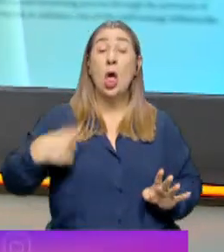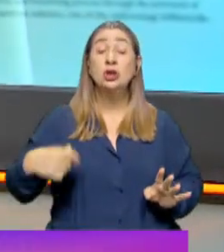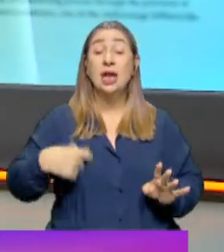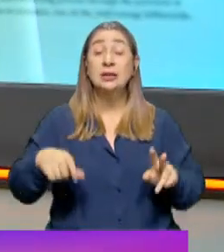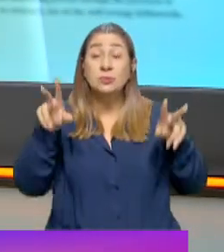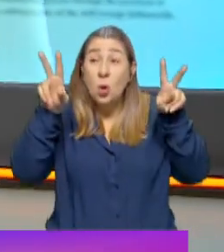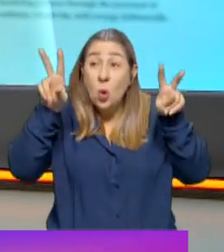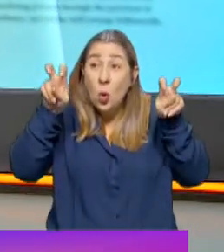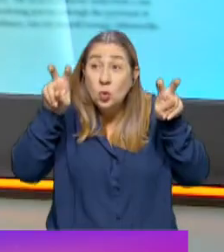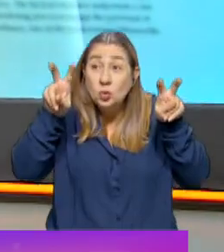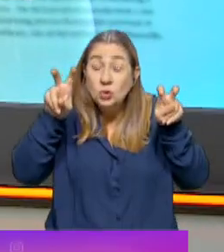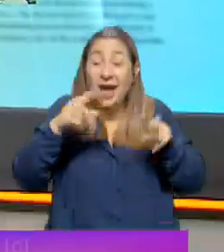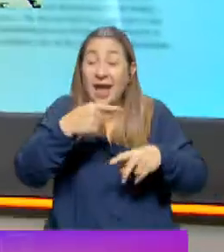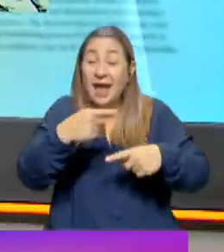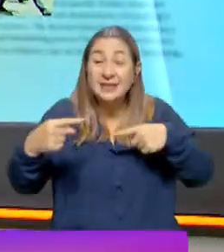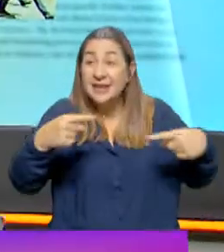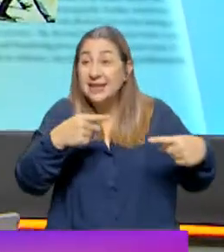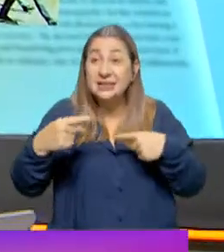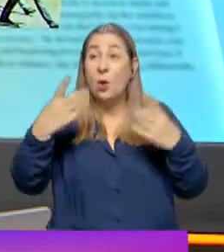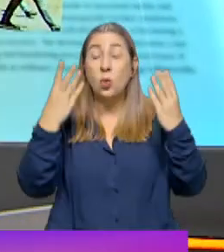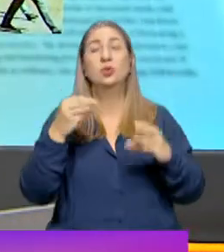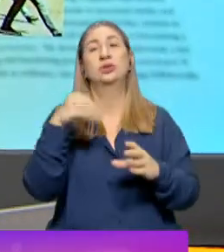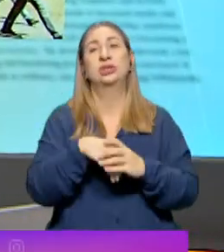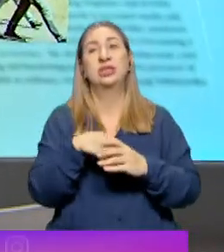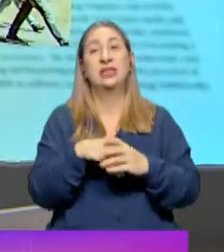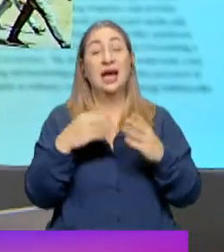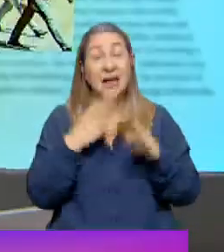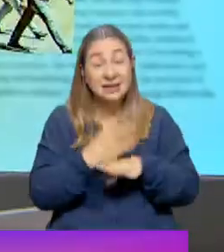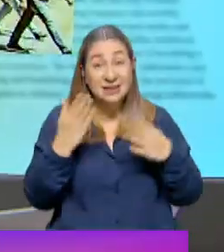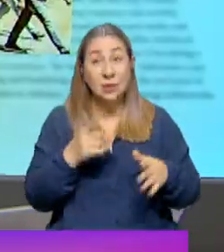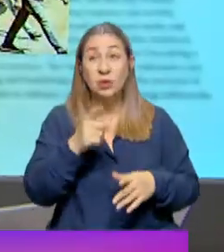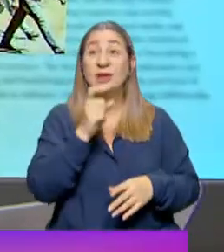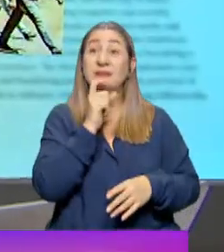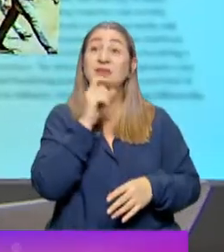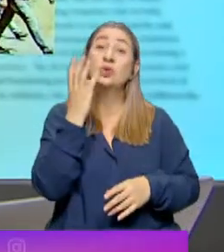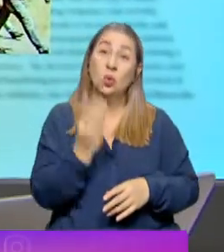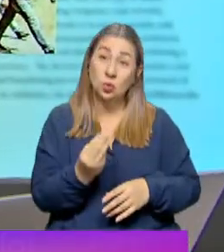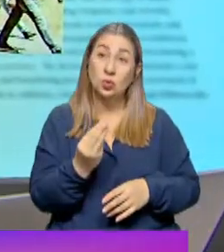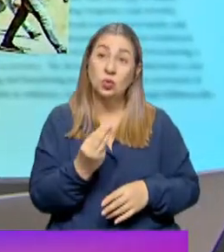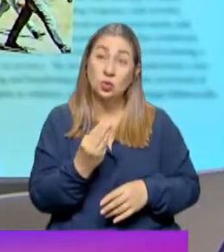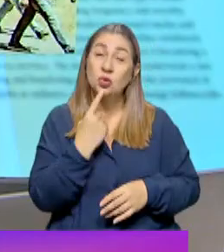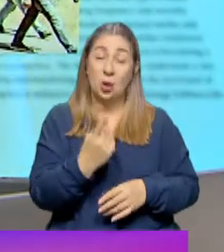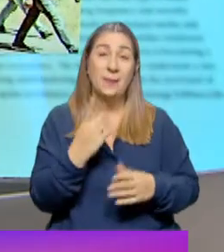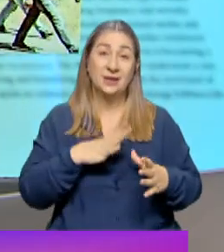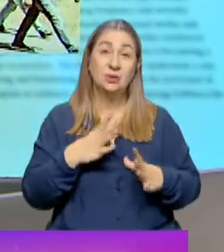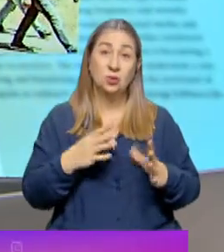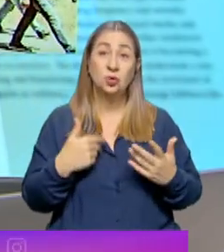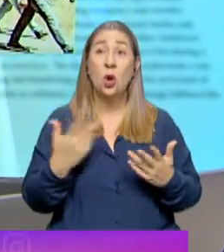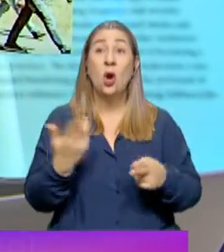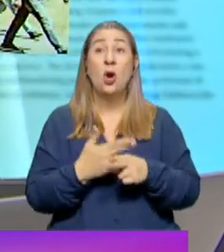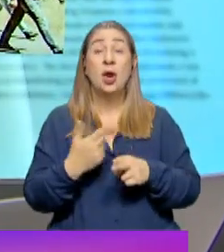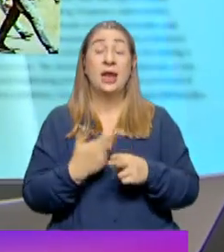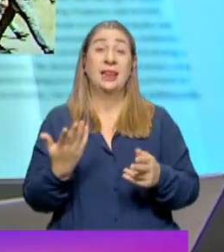özelleştirme konusunda eksikliklerimiz olduğu için aslında bunun yanlış olduğunu gündemde tutmaya çalışıyoruz.